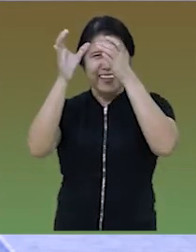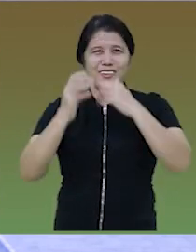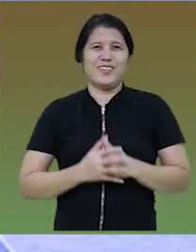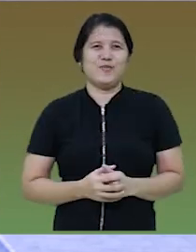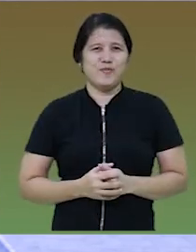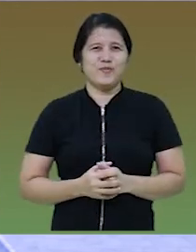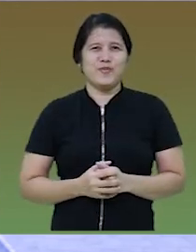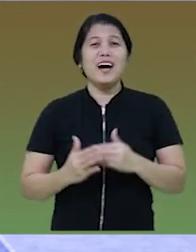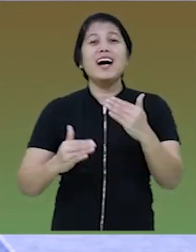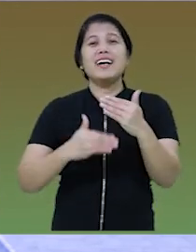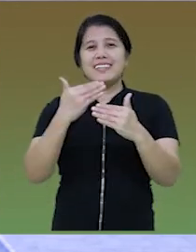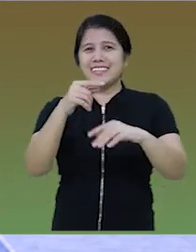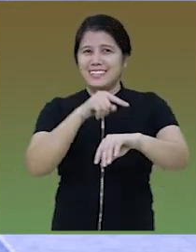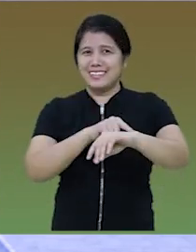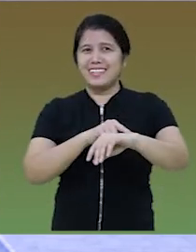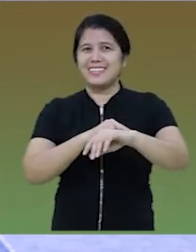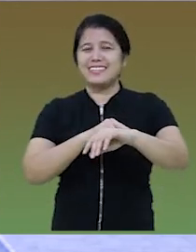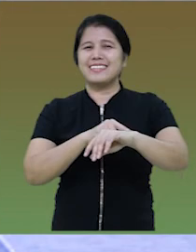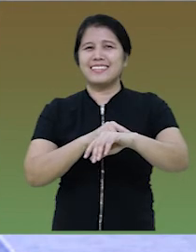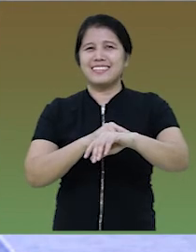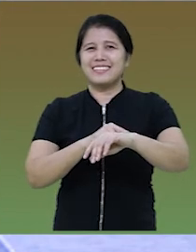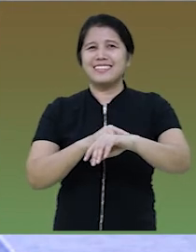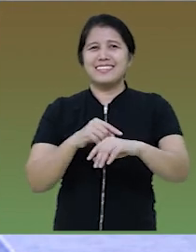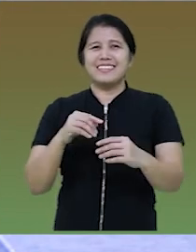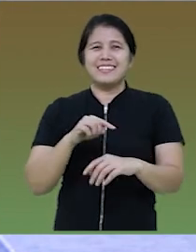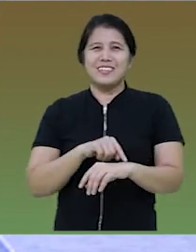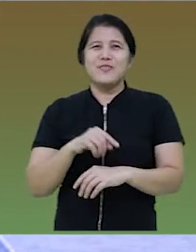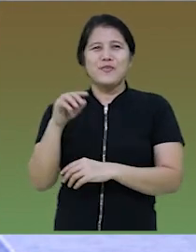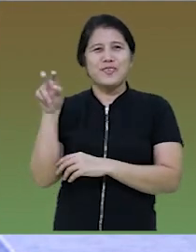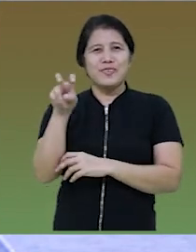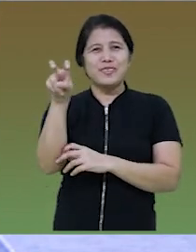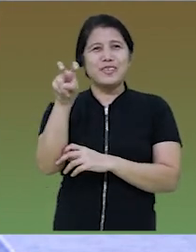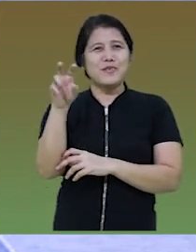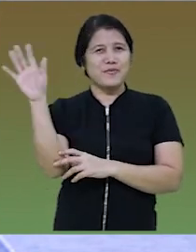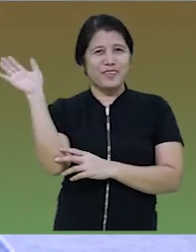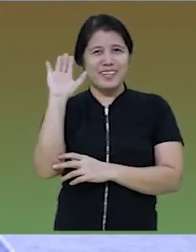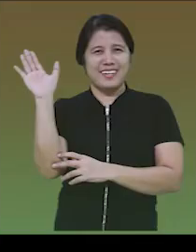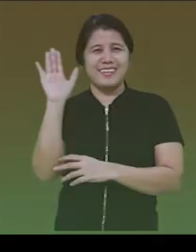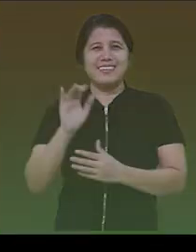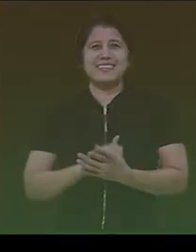Sayhenyo. Hanggang sa susunod na adventure, paalam!